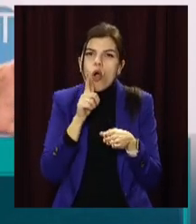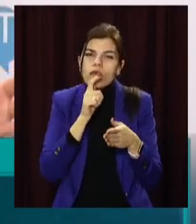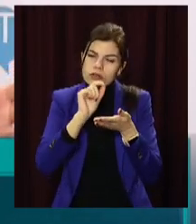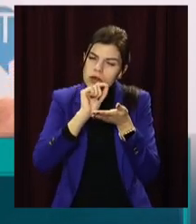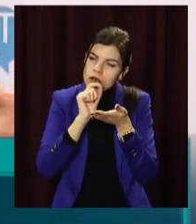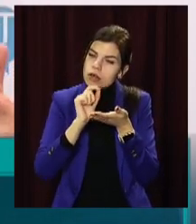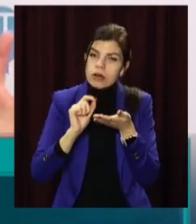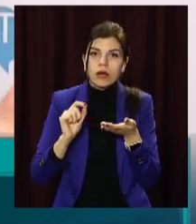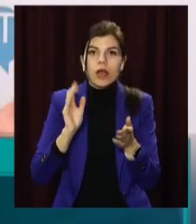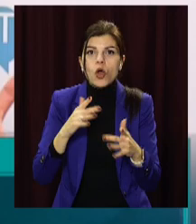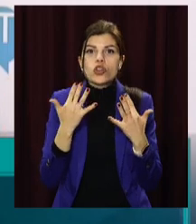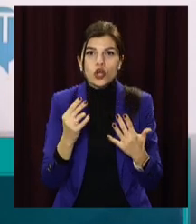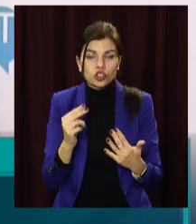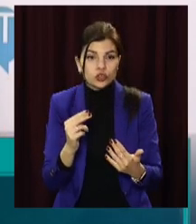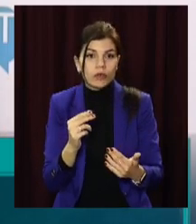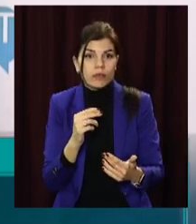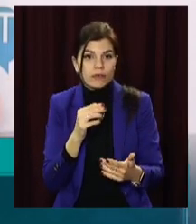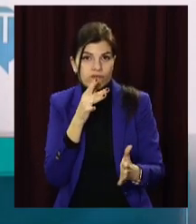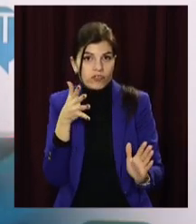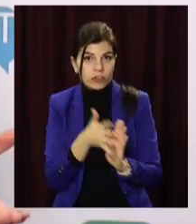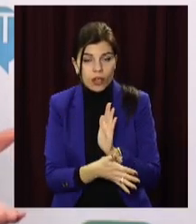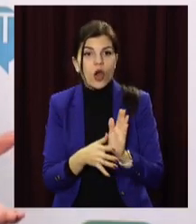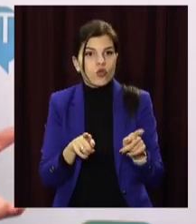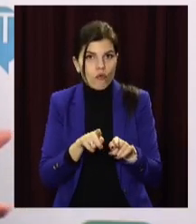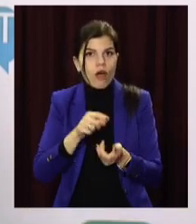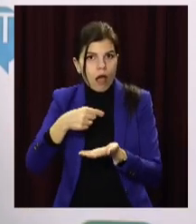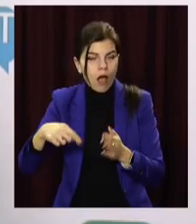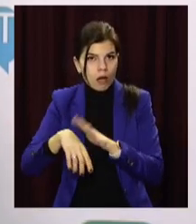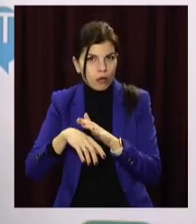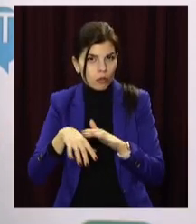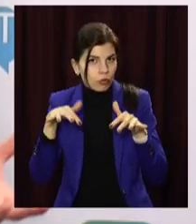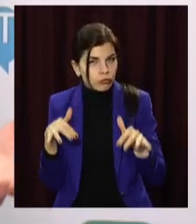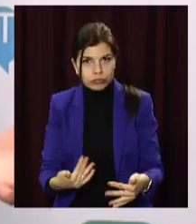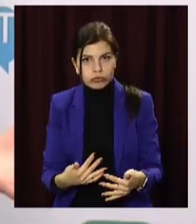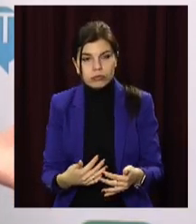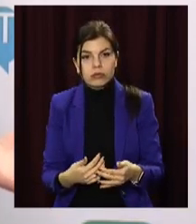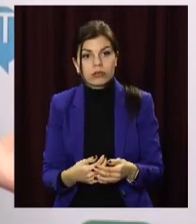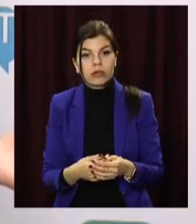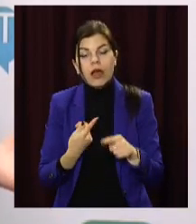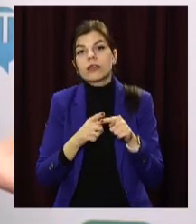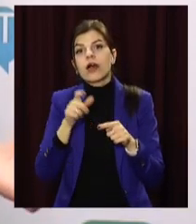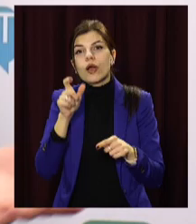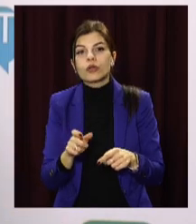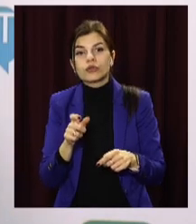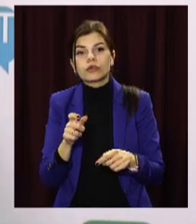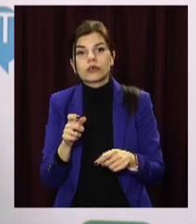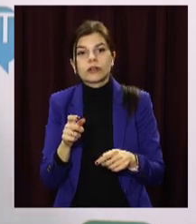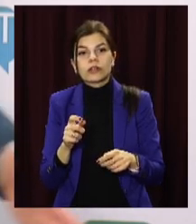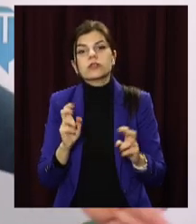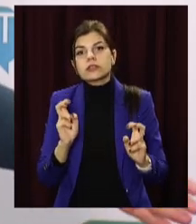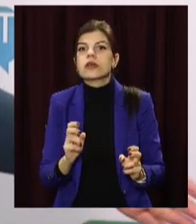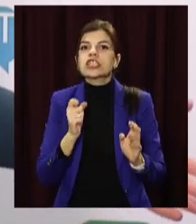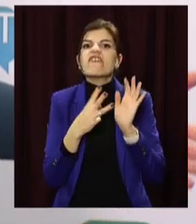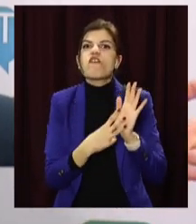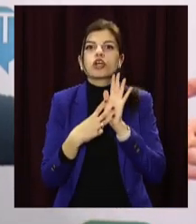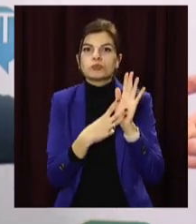розмалювати, і потім кілька годин, але знову ж таки рука втомлюється. Це людина не робить, неможливо от просто сісти і за